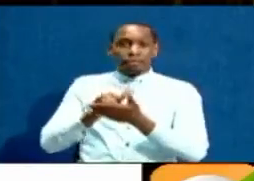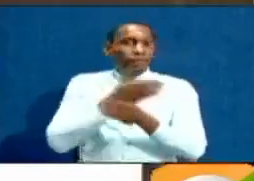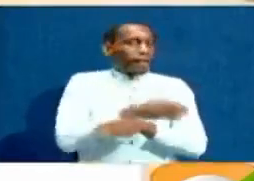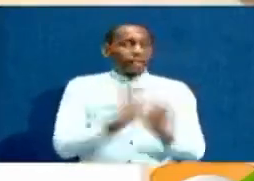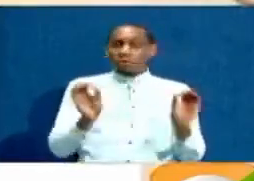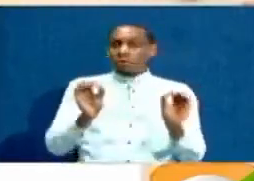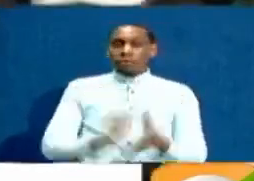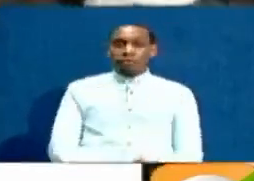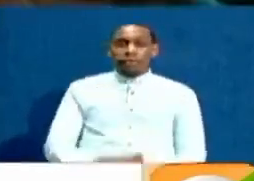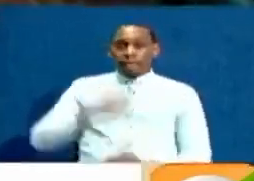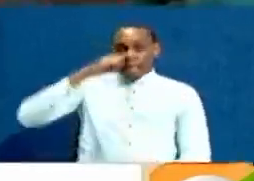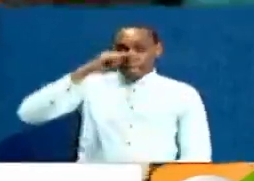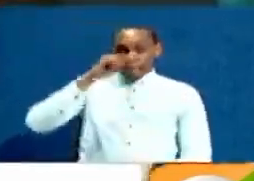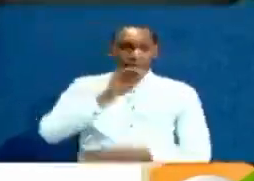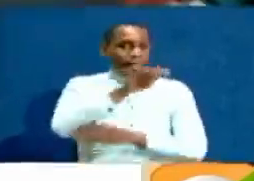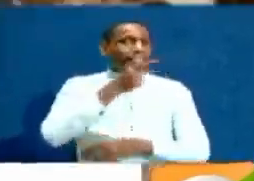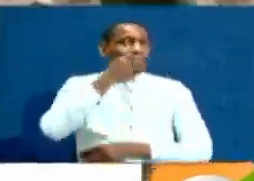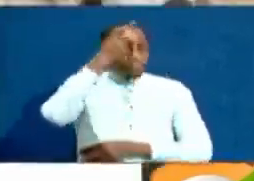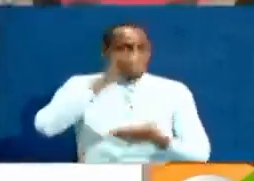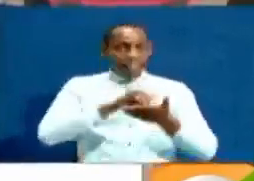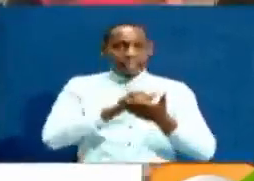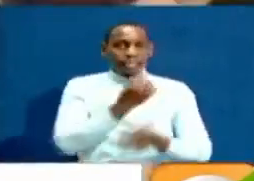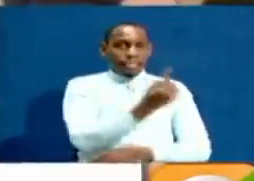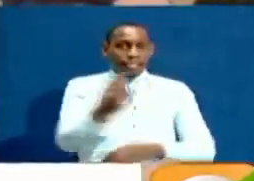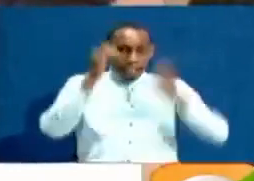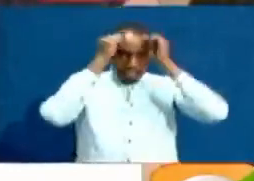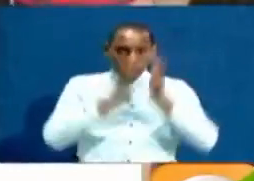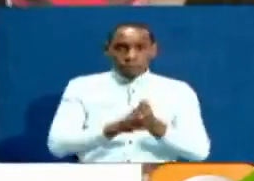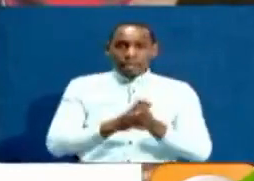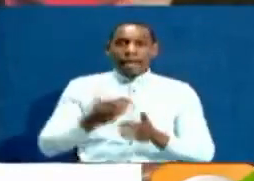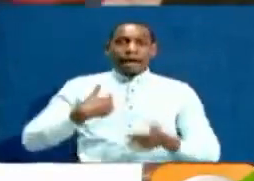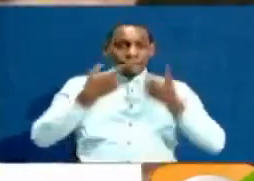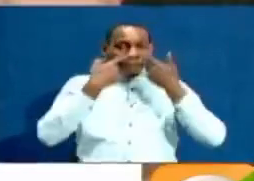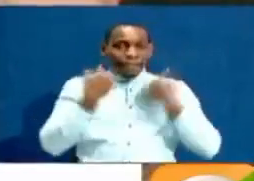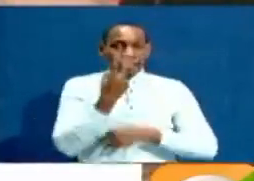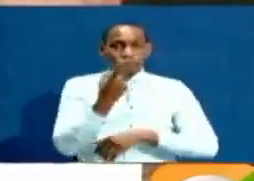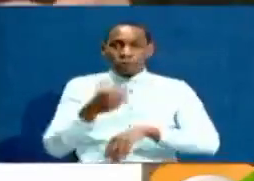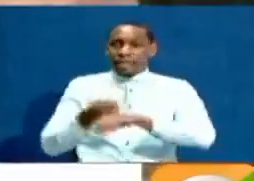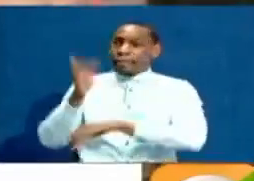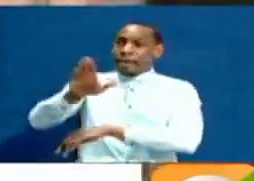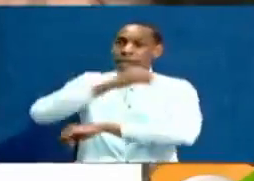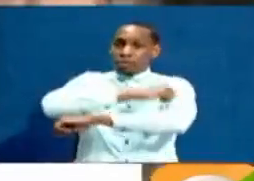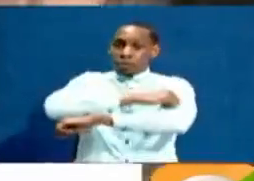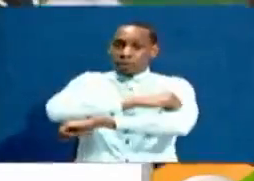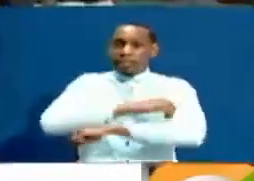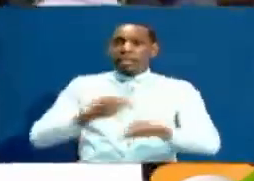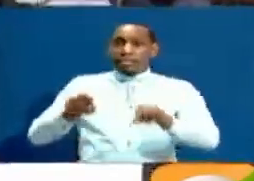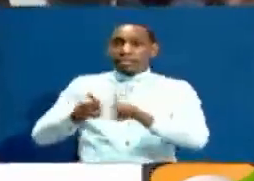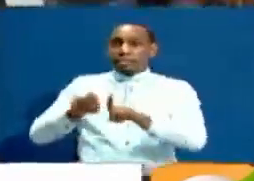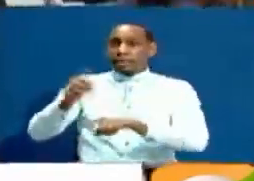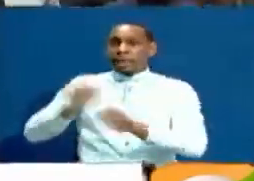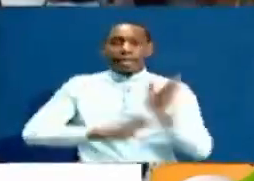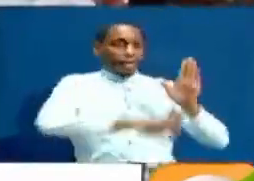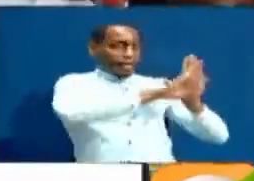for granted. Kagwe akihimiza wazazi kuhakikisha kila mwanafunzi ana kadri ya mask 2 wanaporejea shuleni, na huku baadhi